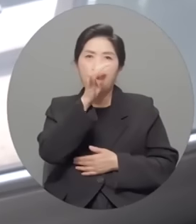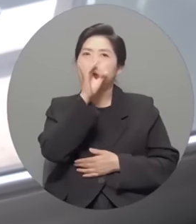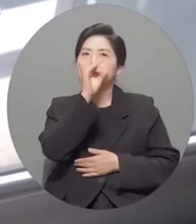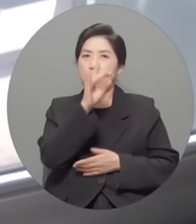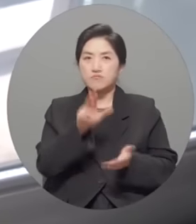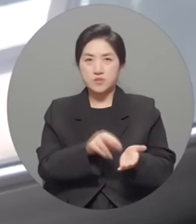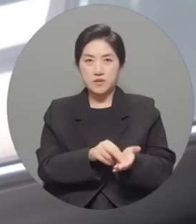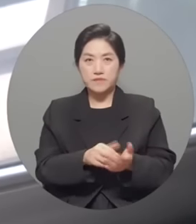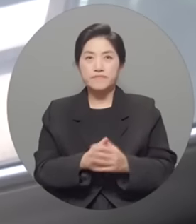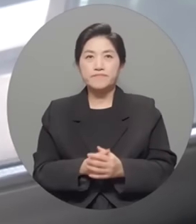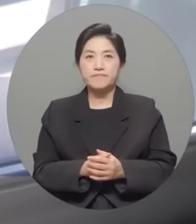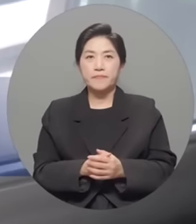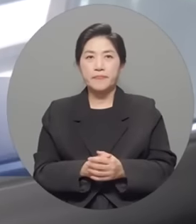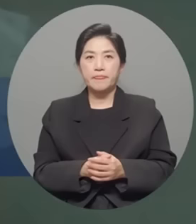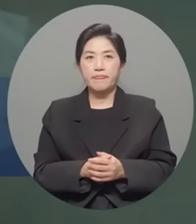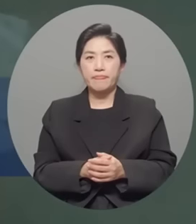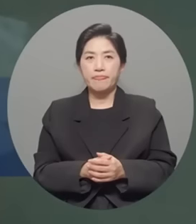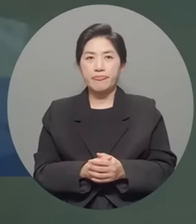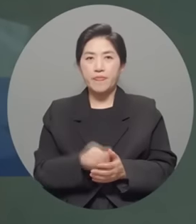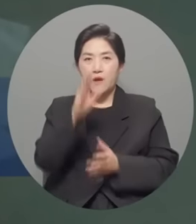않았습니다.